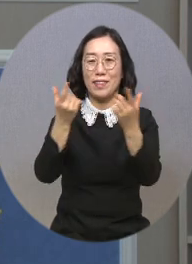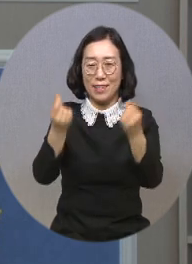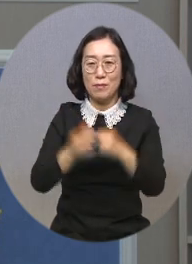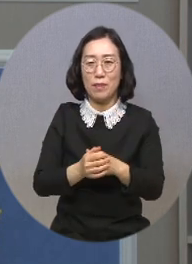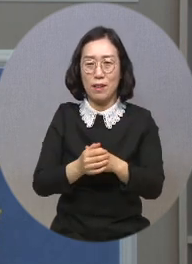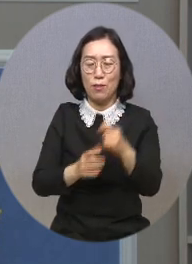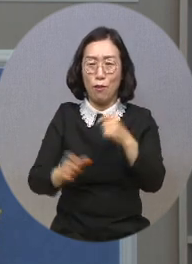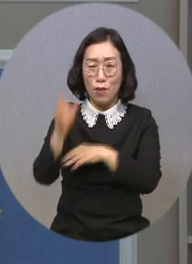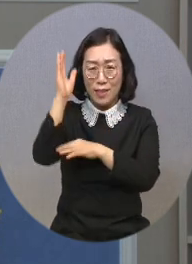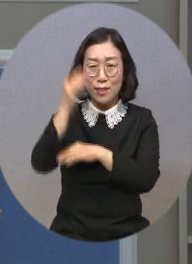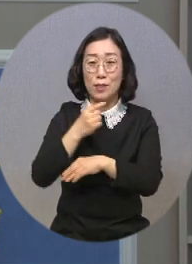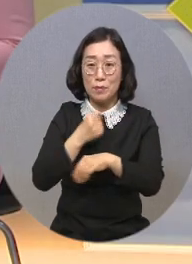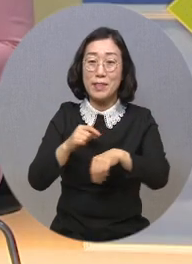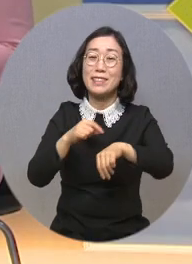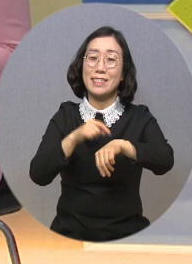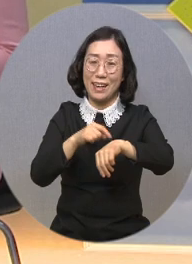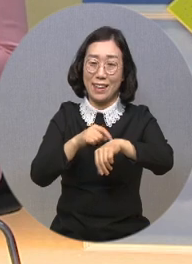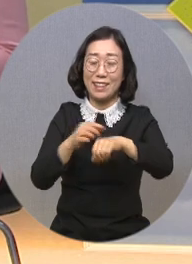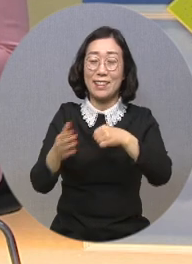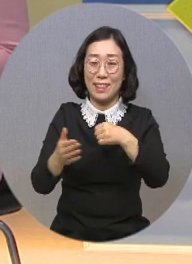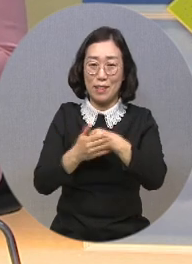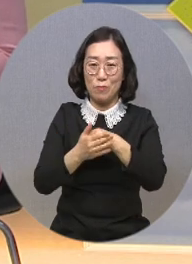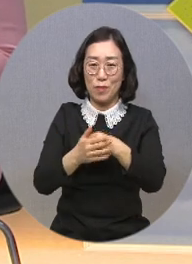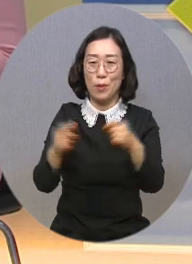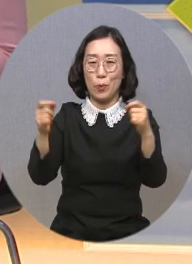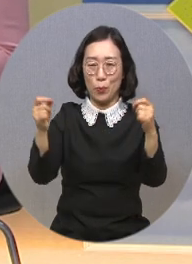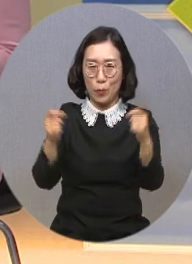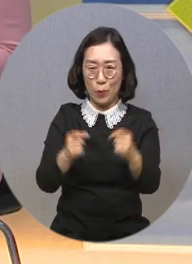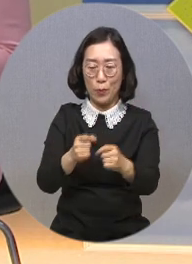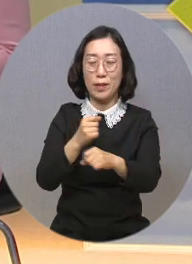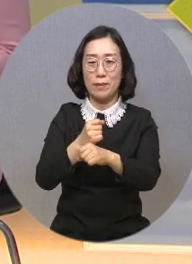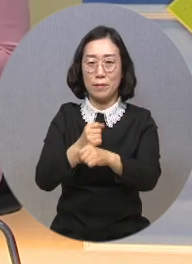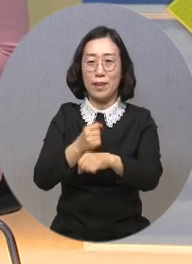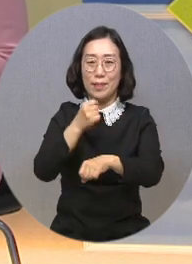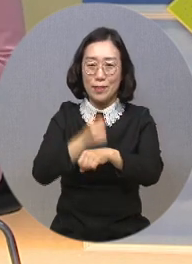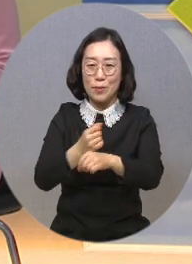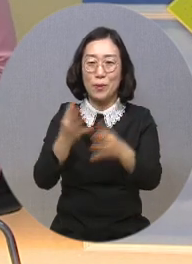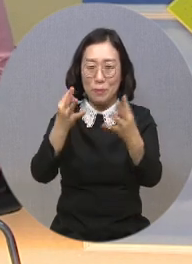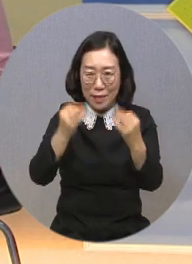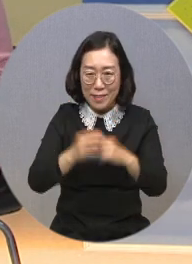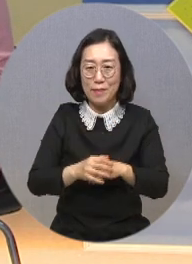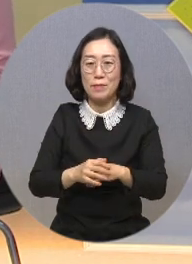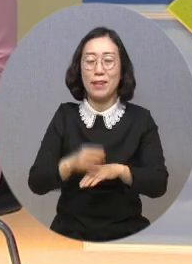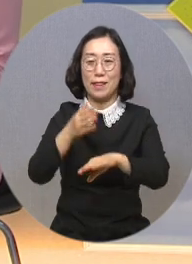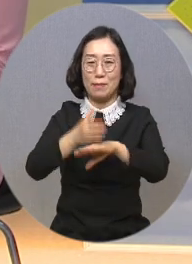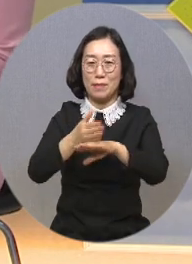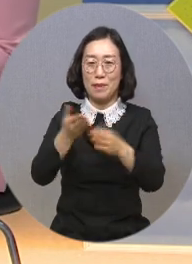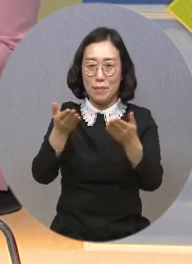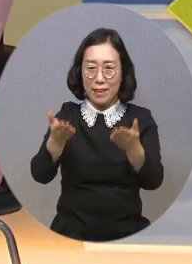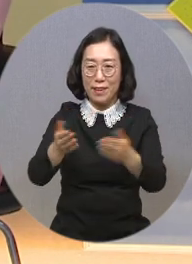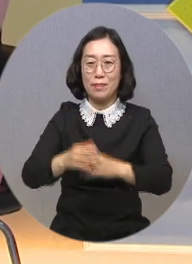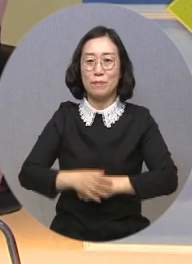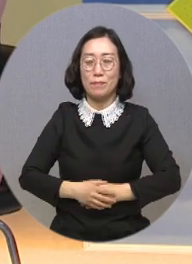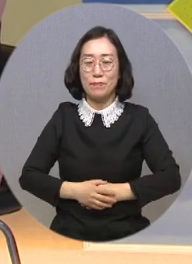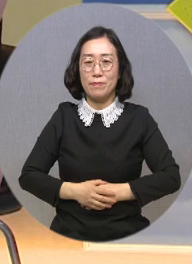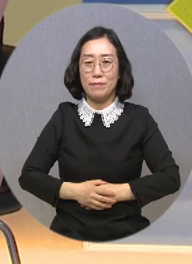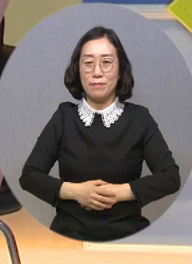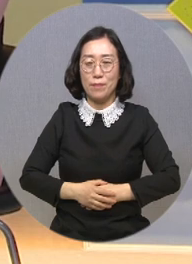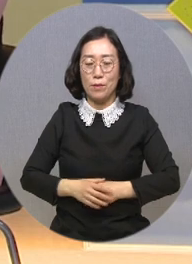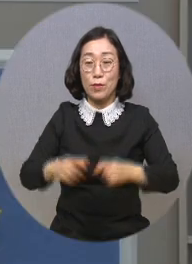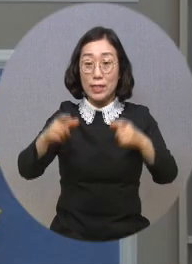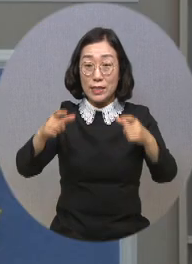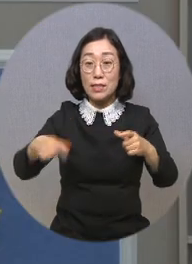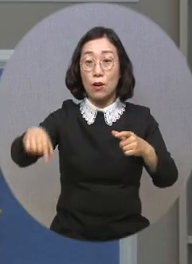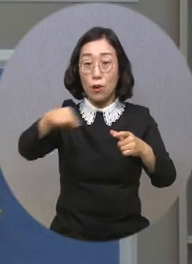얘기를 나누고 싶지만 여기서 시간 관계상 마무리를 네. 하도록 하겠습니다. 네, 네. 수고하셨습니다. 감사합니다. 네. 네. 지금까지 우리